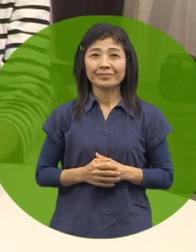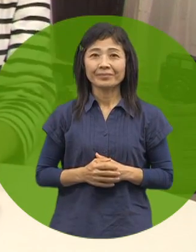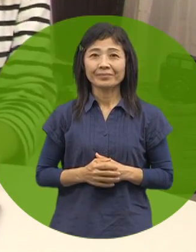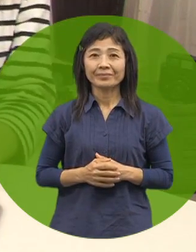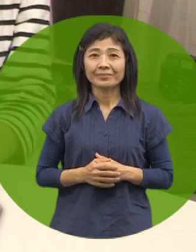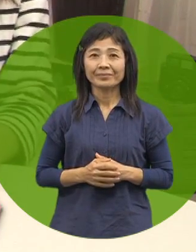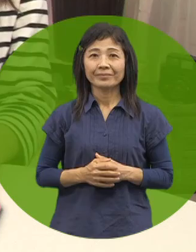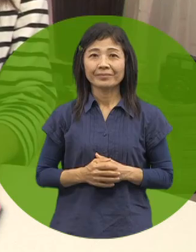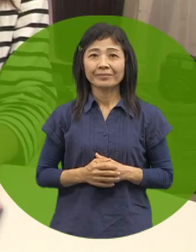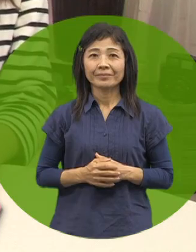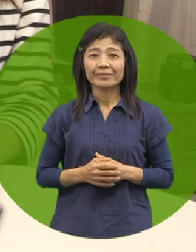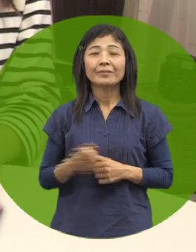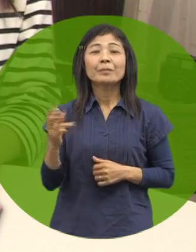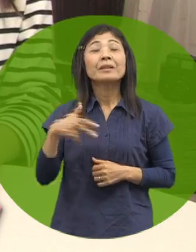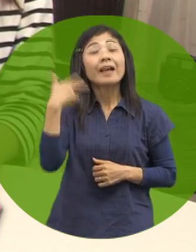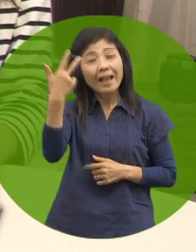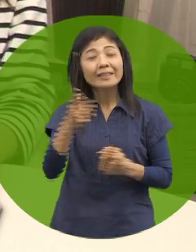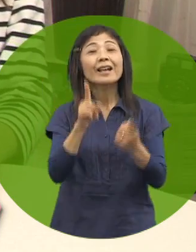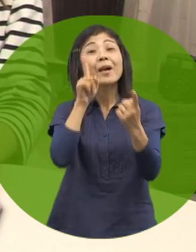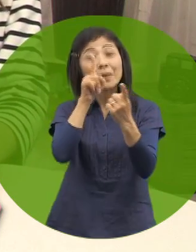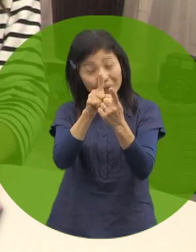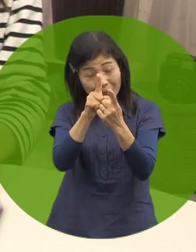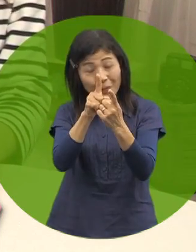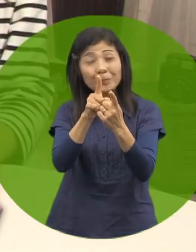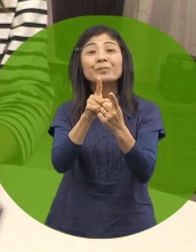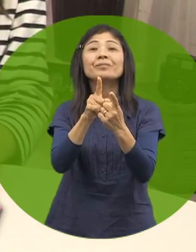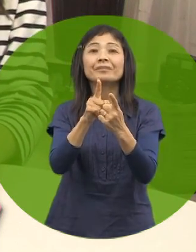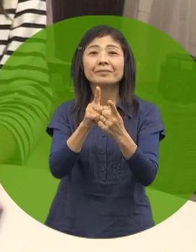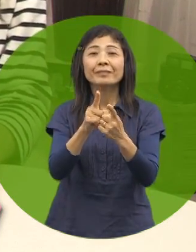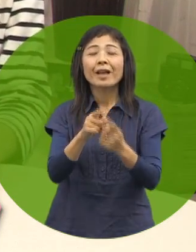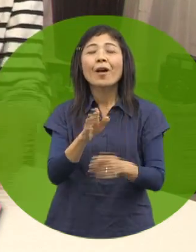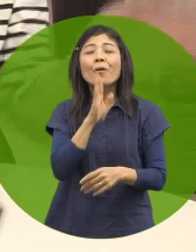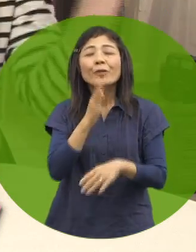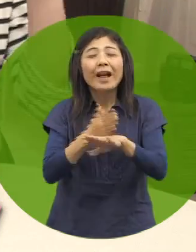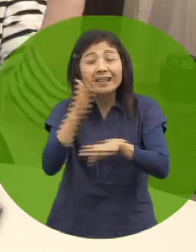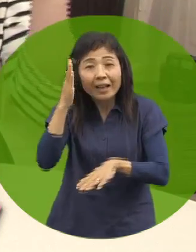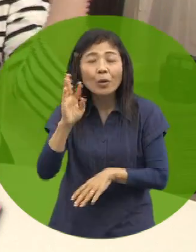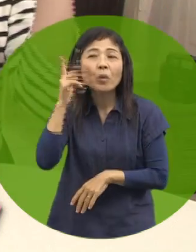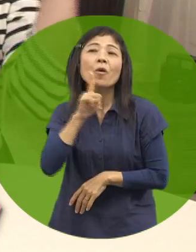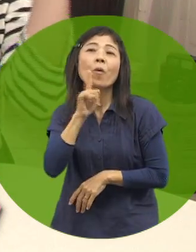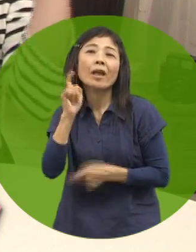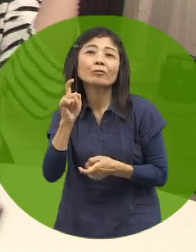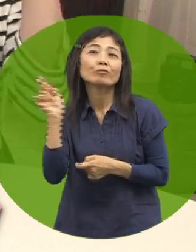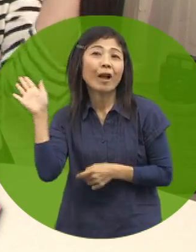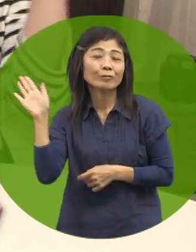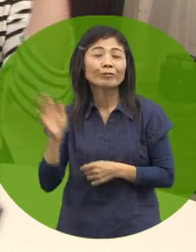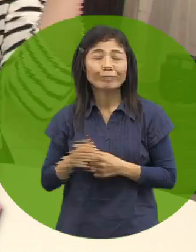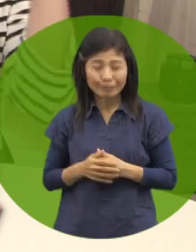それではまた来週お会いしましょう。一平二平デイビル。